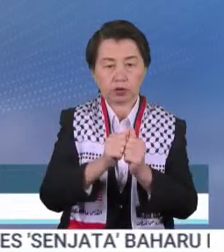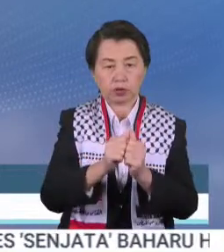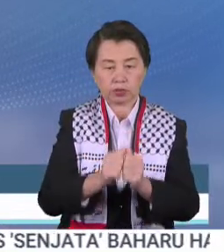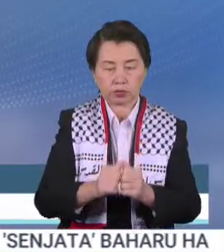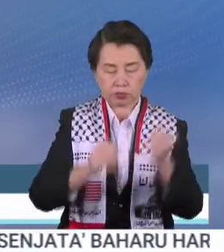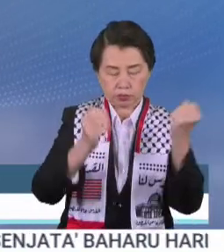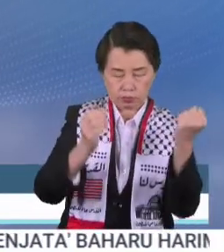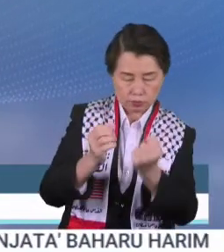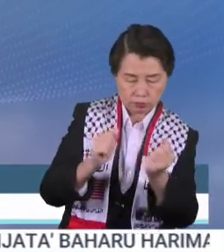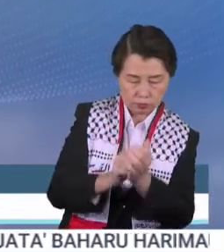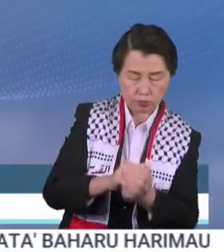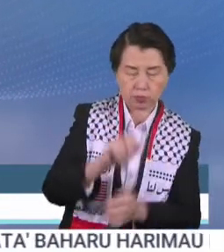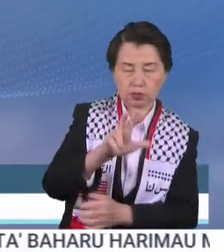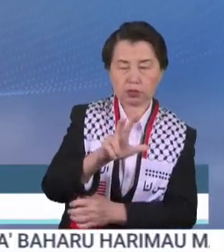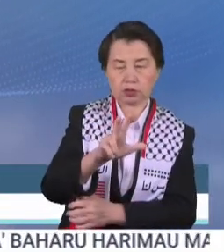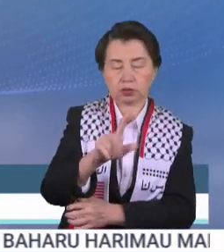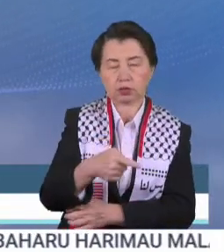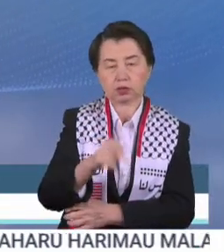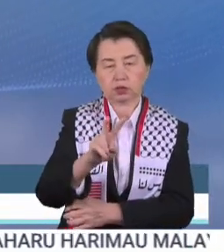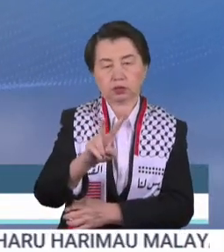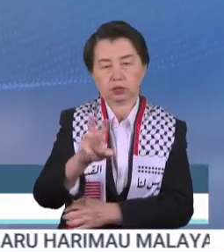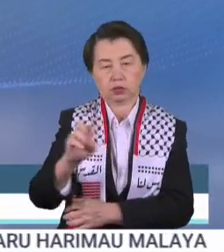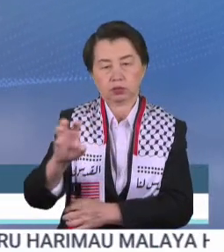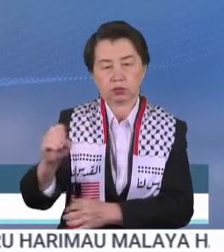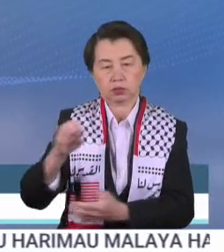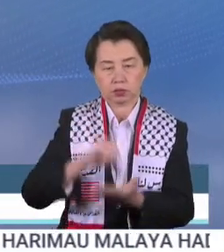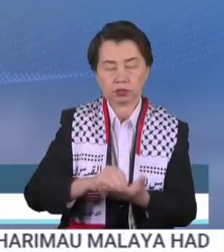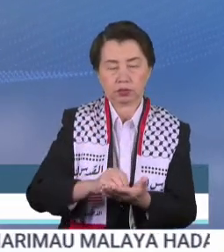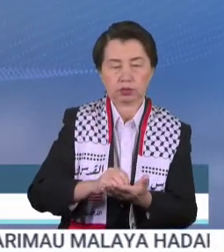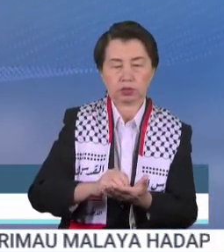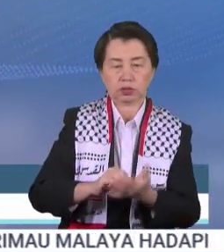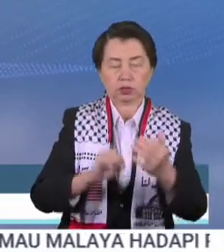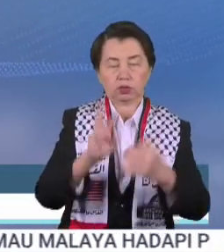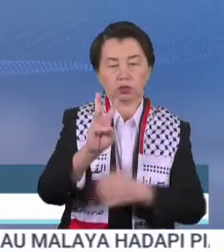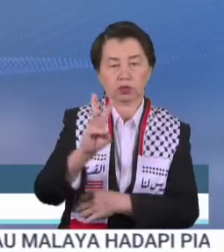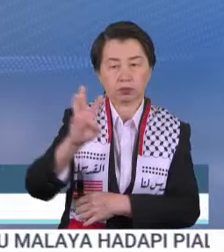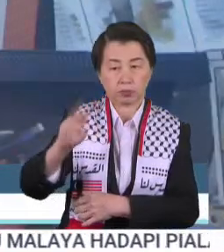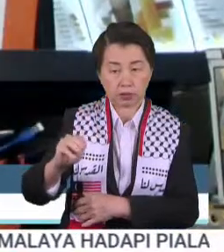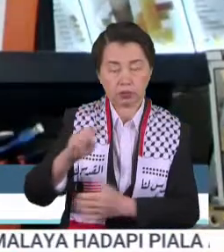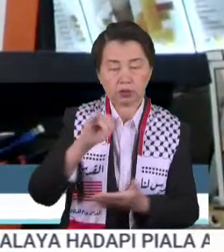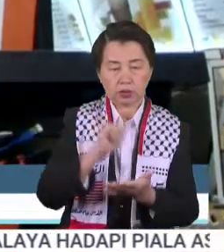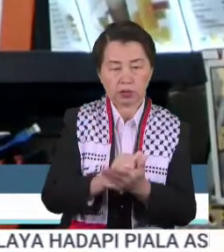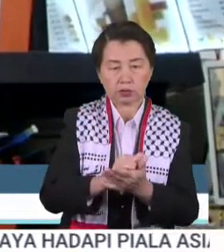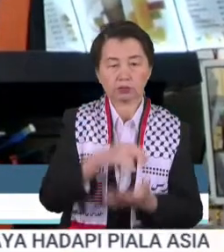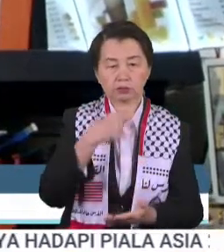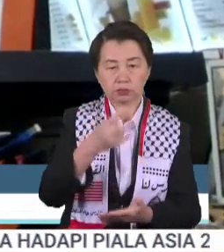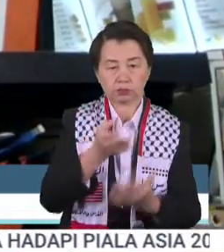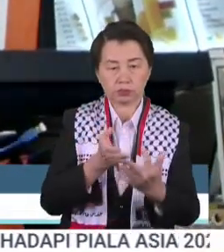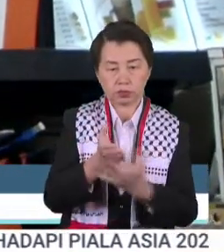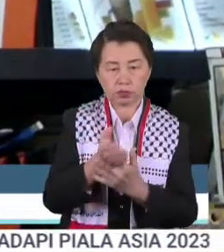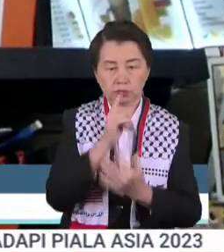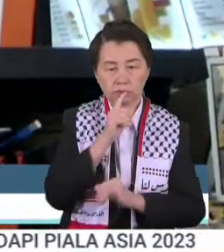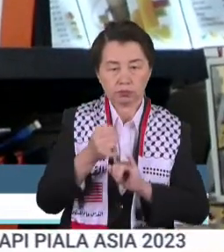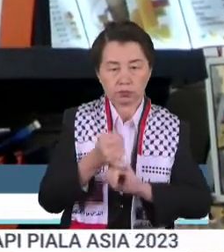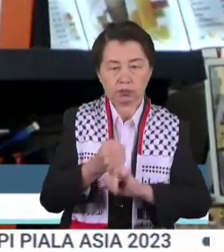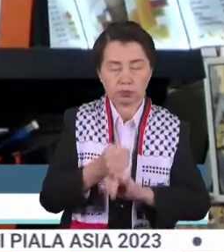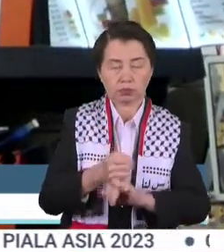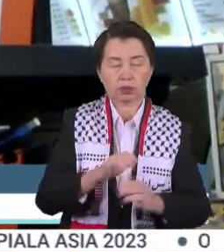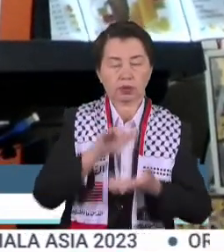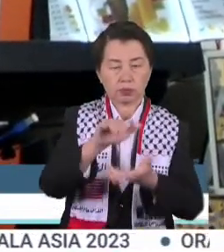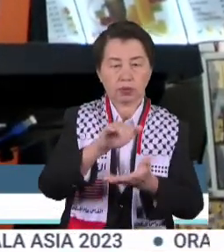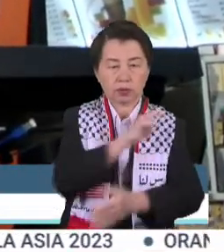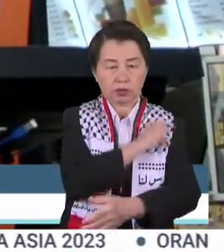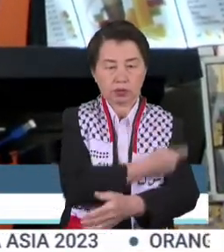pemasangan 3,020 unit di cawangan Aeon Big Wang Semaju. Inisiatif itu disahirkan menerusi Perjanjian Bekalan